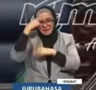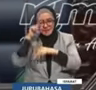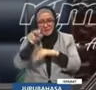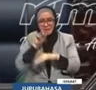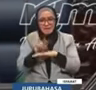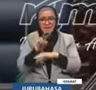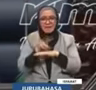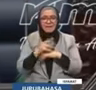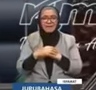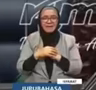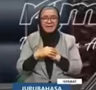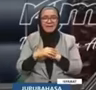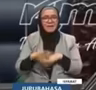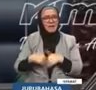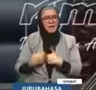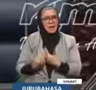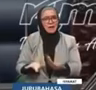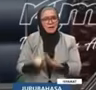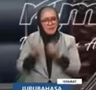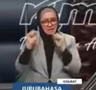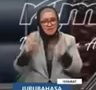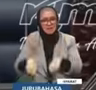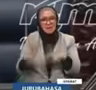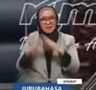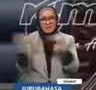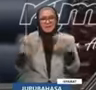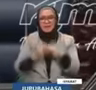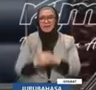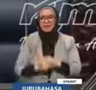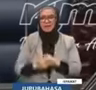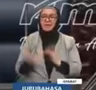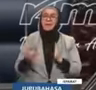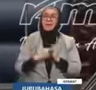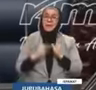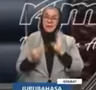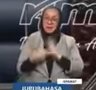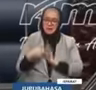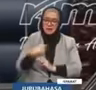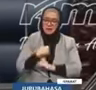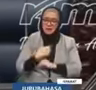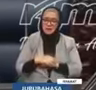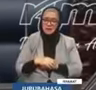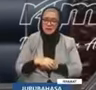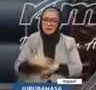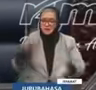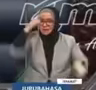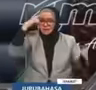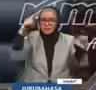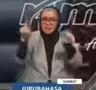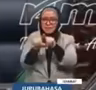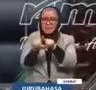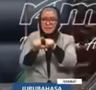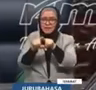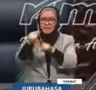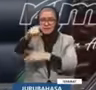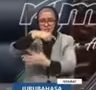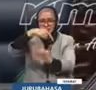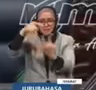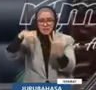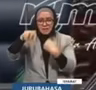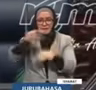bagaimana Dapat ditangani maksud saya bahwa persetujuan diantara menteri-menteri